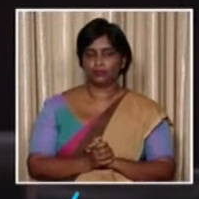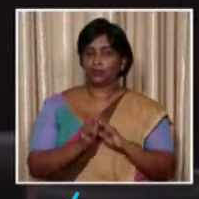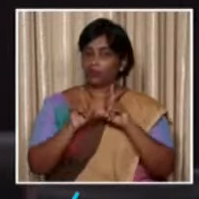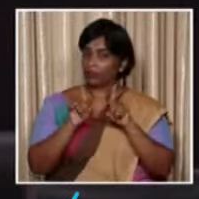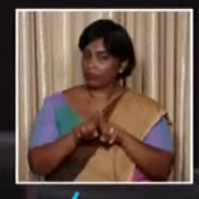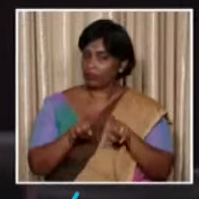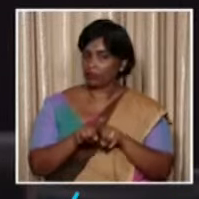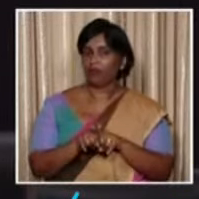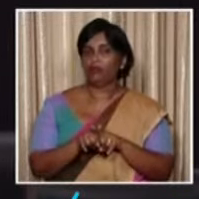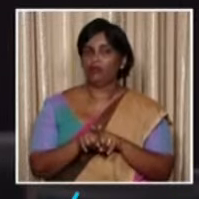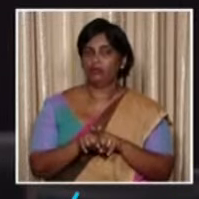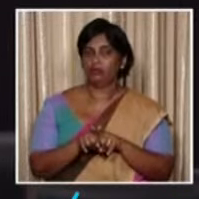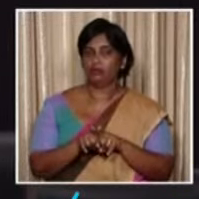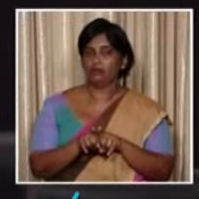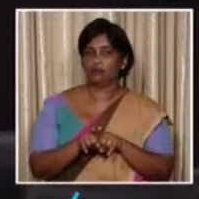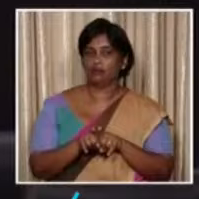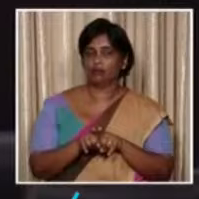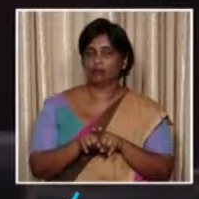एवगेम